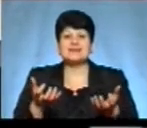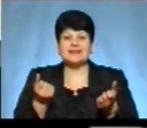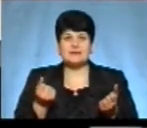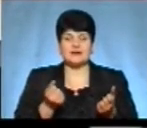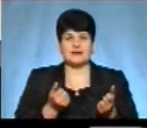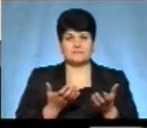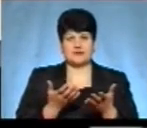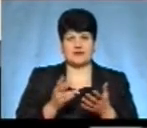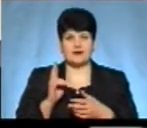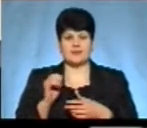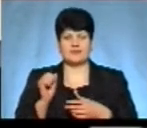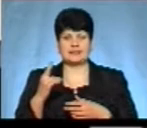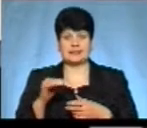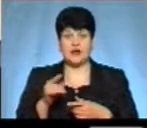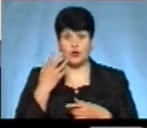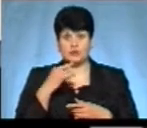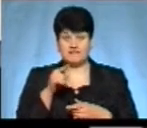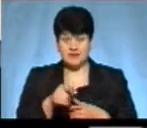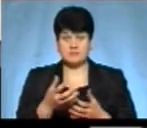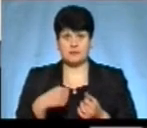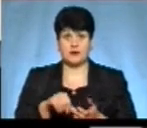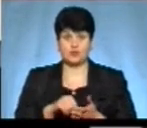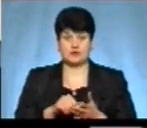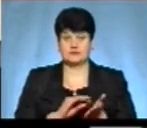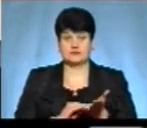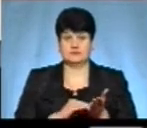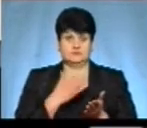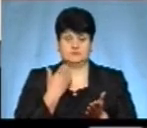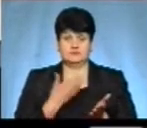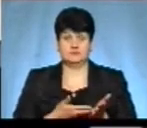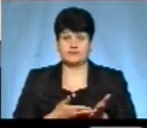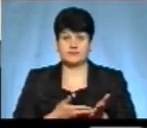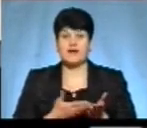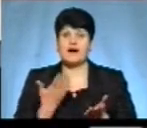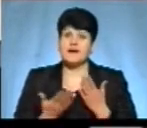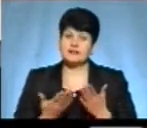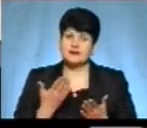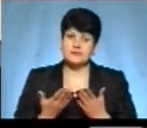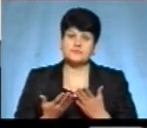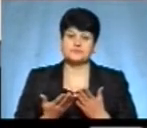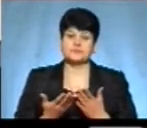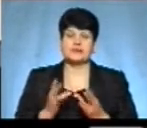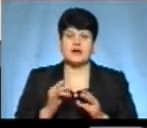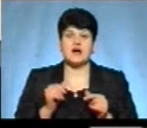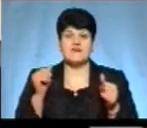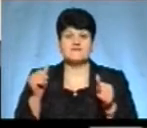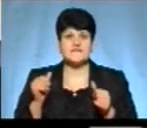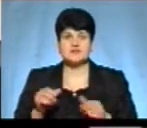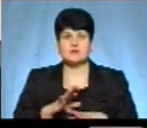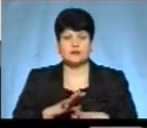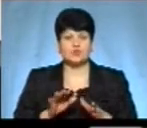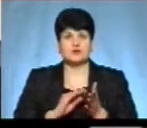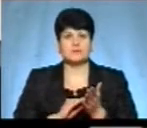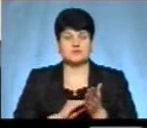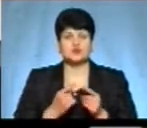президенти. Так? Але коли він безпосередньо бере участь, на жаль, тут не прописано. Так? Але знову ж таки, на афішах і так далі не було, по-перше,